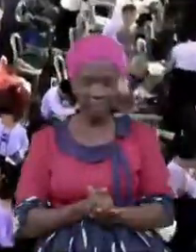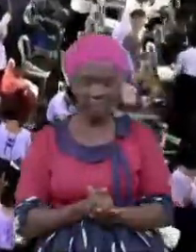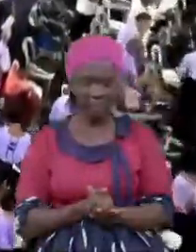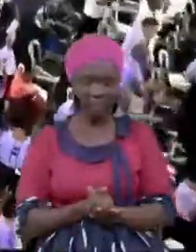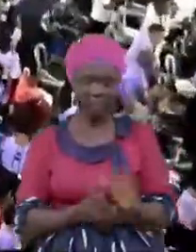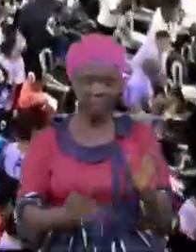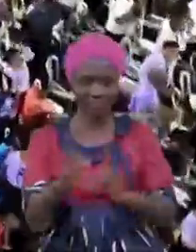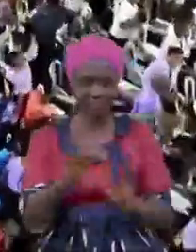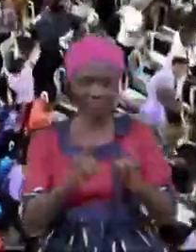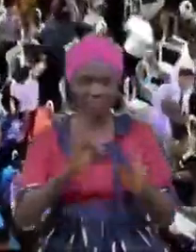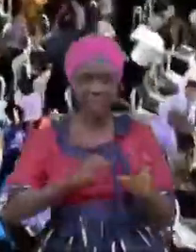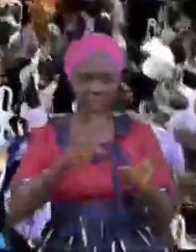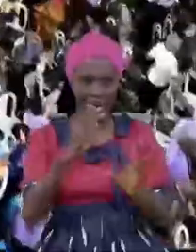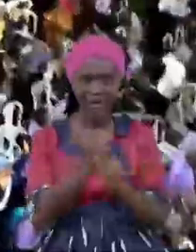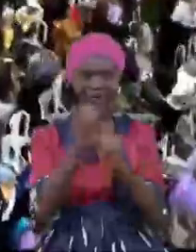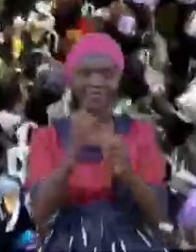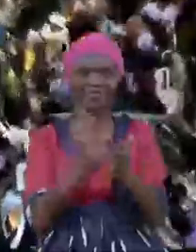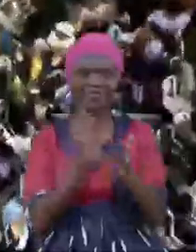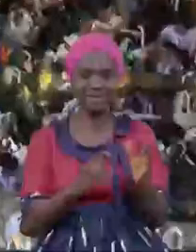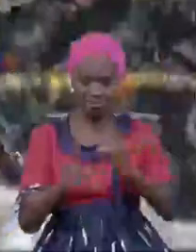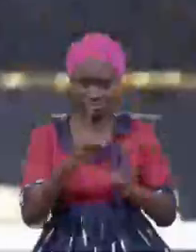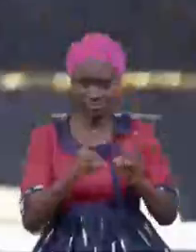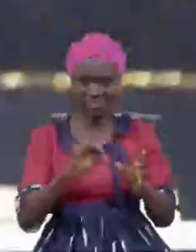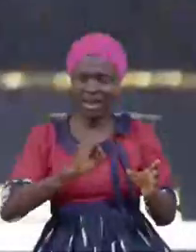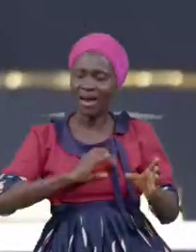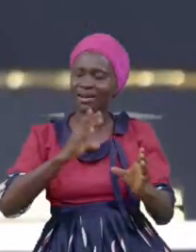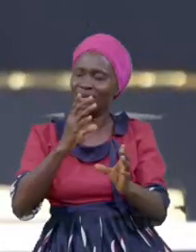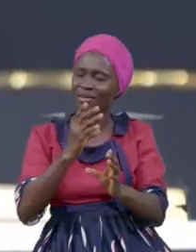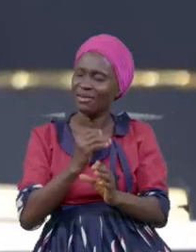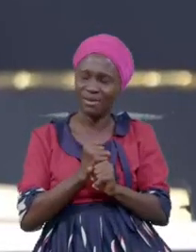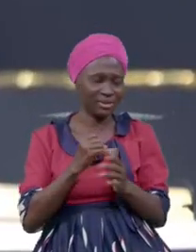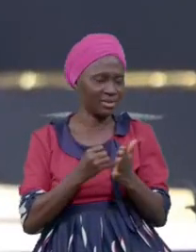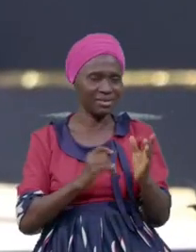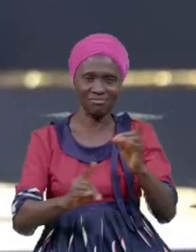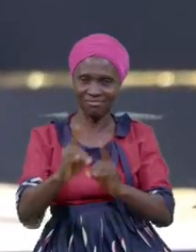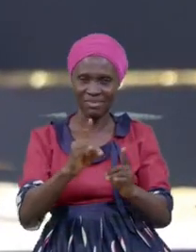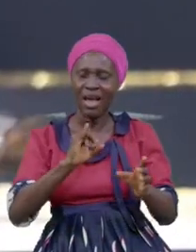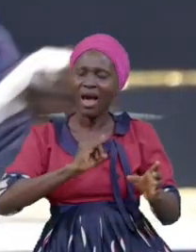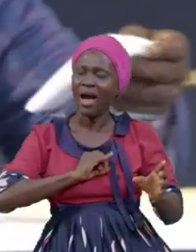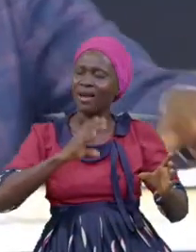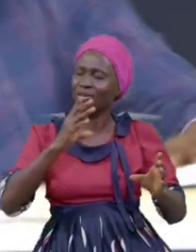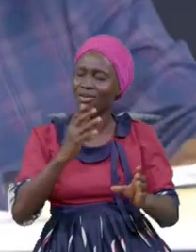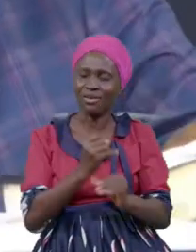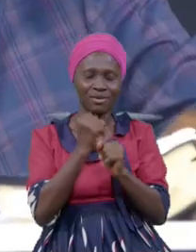Je l'ai reçu. Je l'ai reçu. Je l'ai reçu.